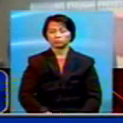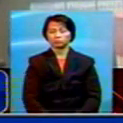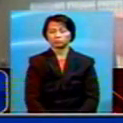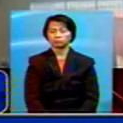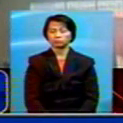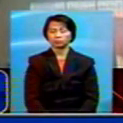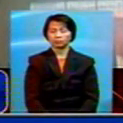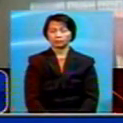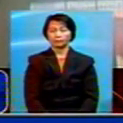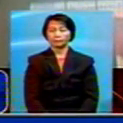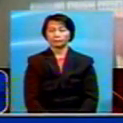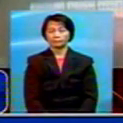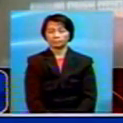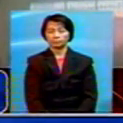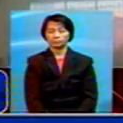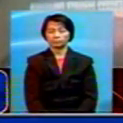masing-masing